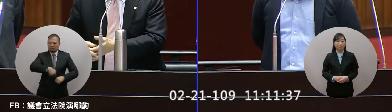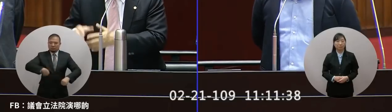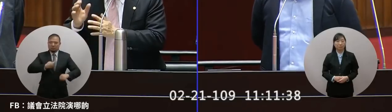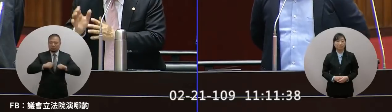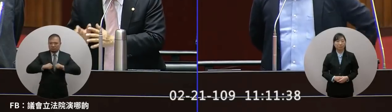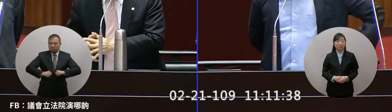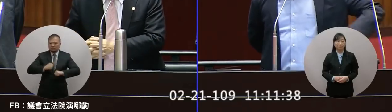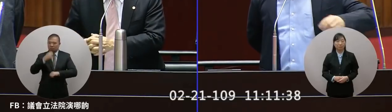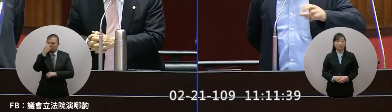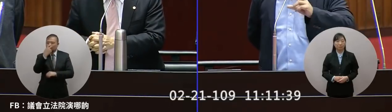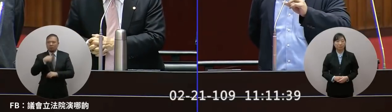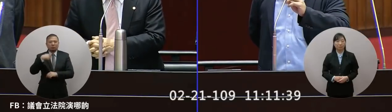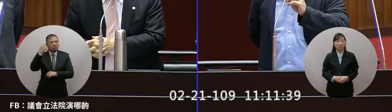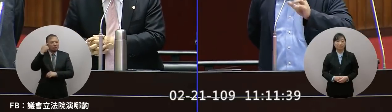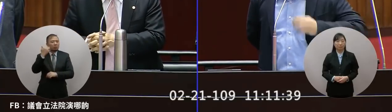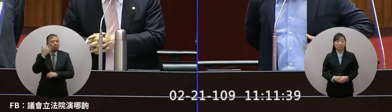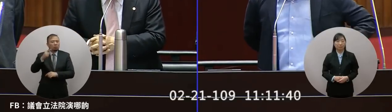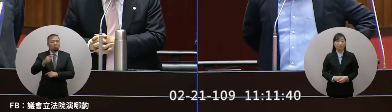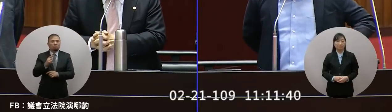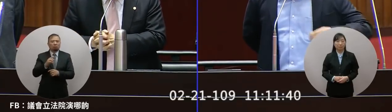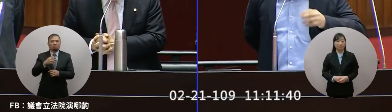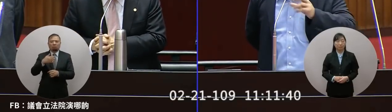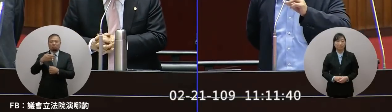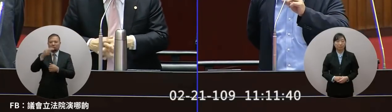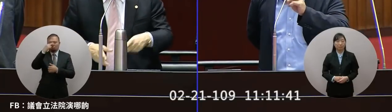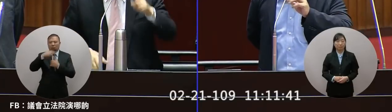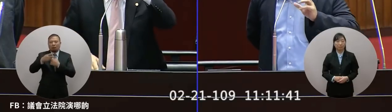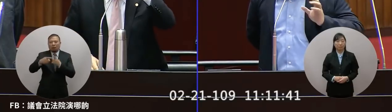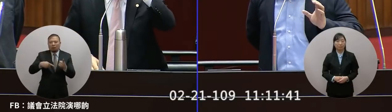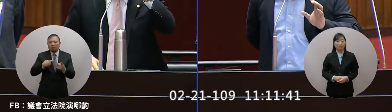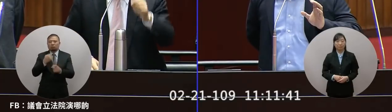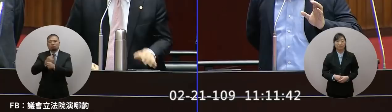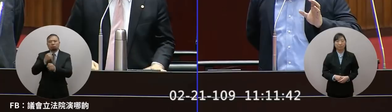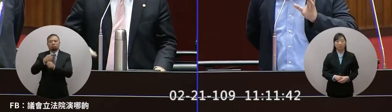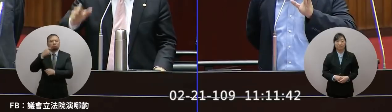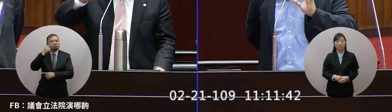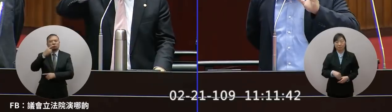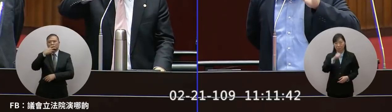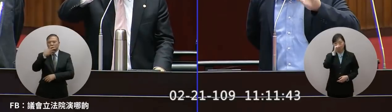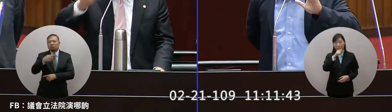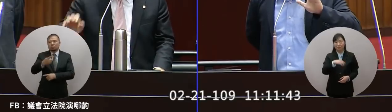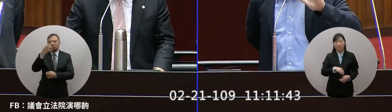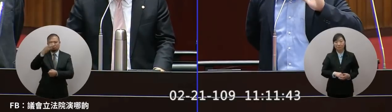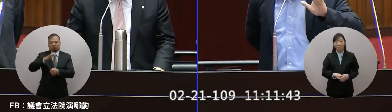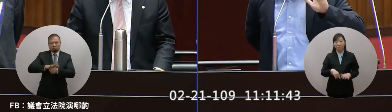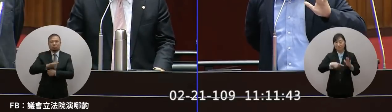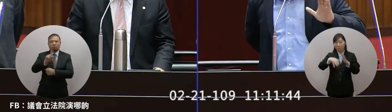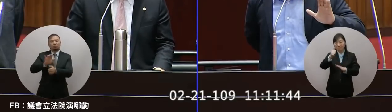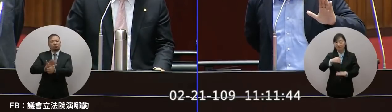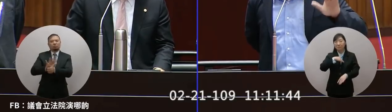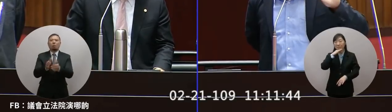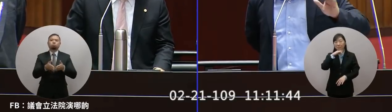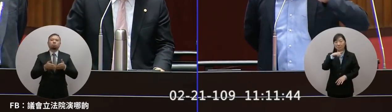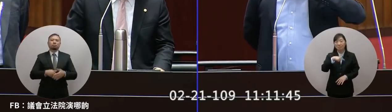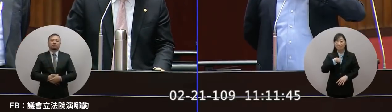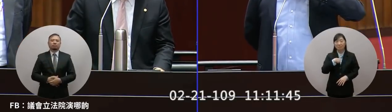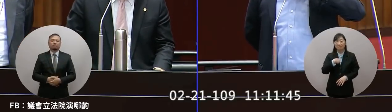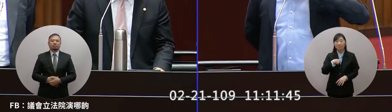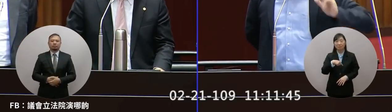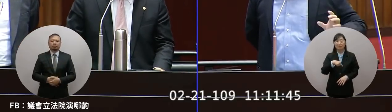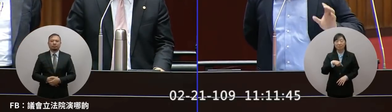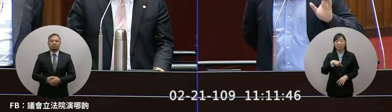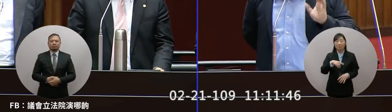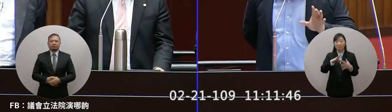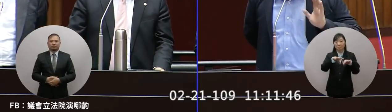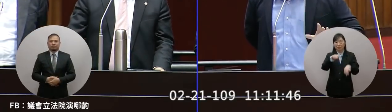给他应该相关的补偿等。 好， 这应该做 好。那 第二步， 院长，我先讲一下哈，就是说因